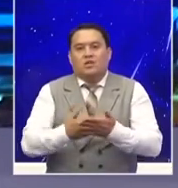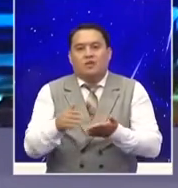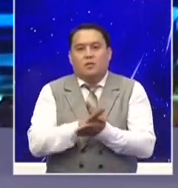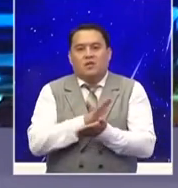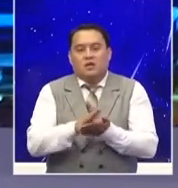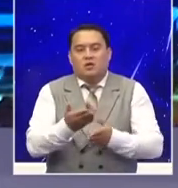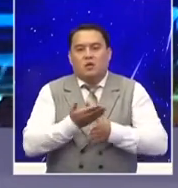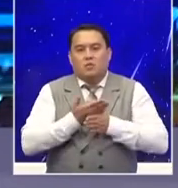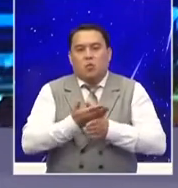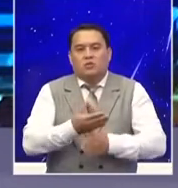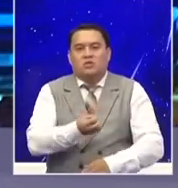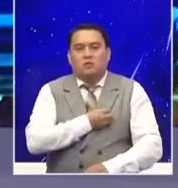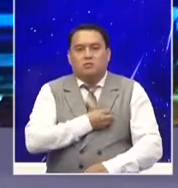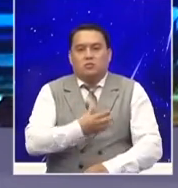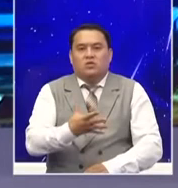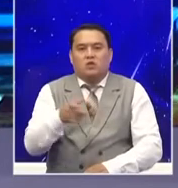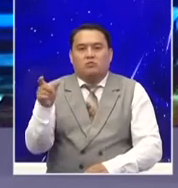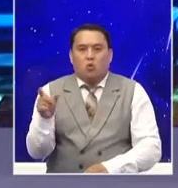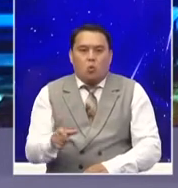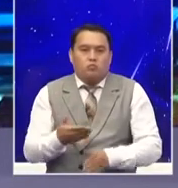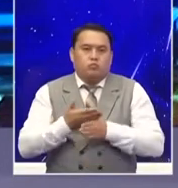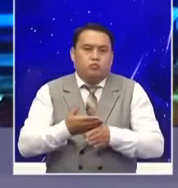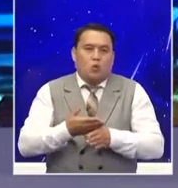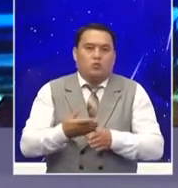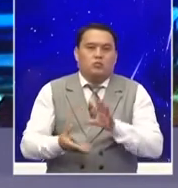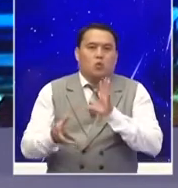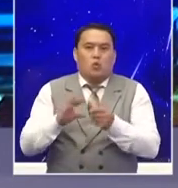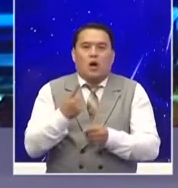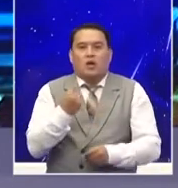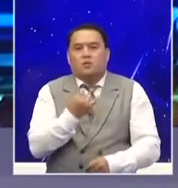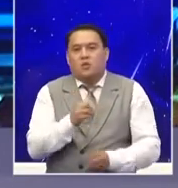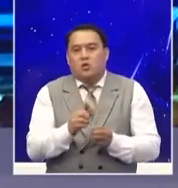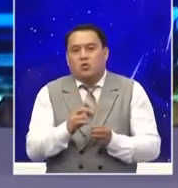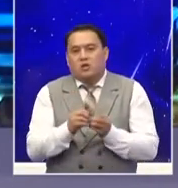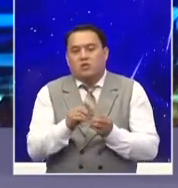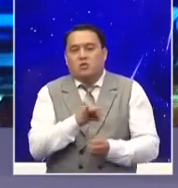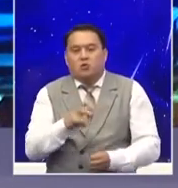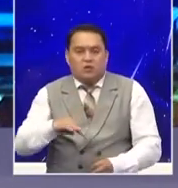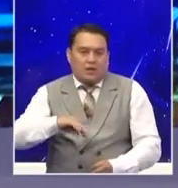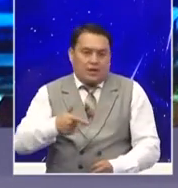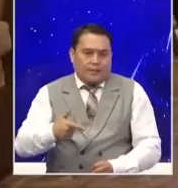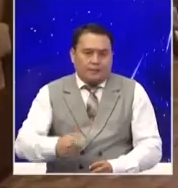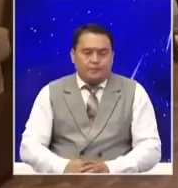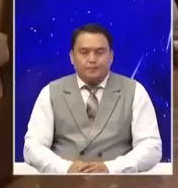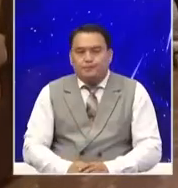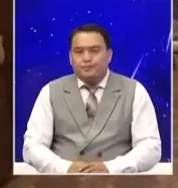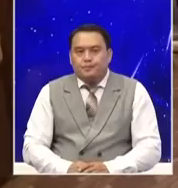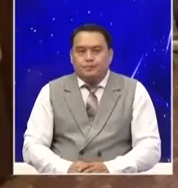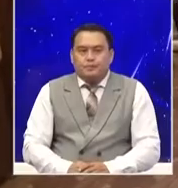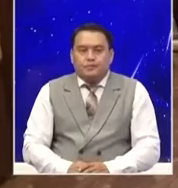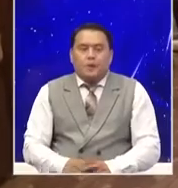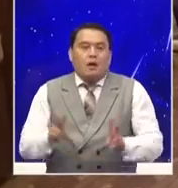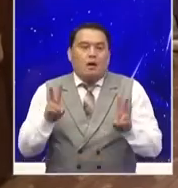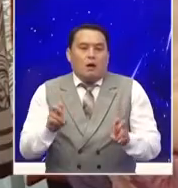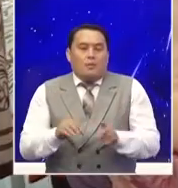и меценаты. С начала пандемии общий размер оказанной помощи составил почти 10 миллионов тенге. В